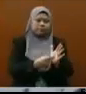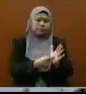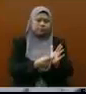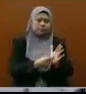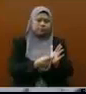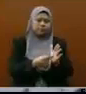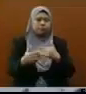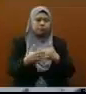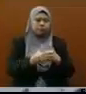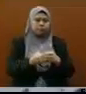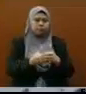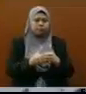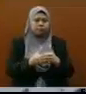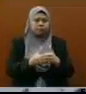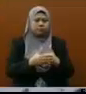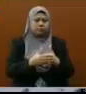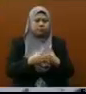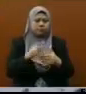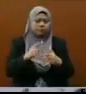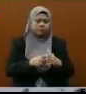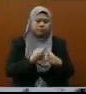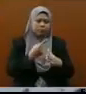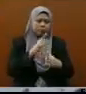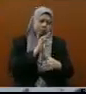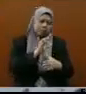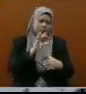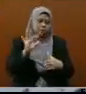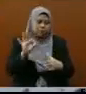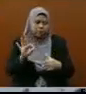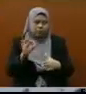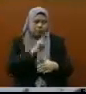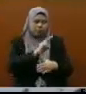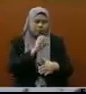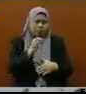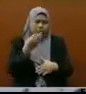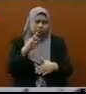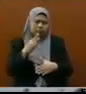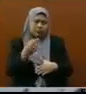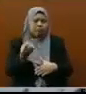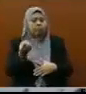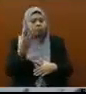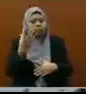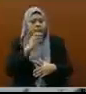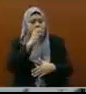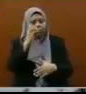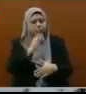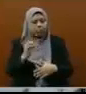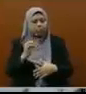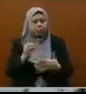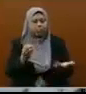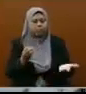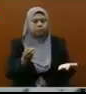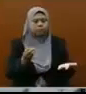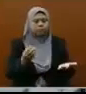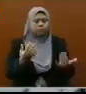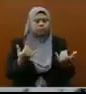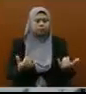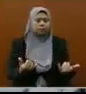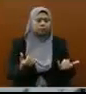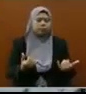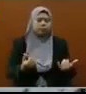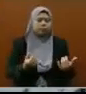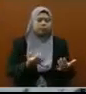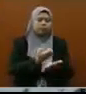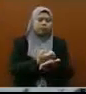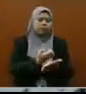ini, setakat Ogos ataupun September 2019, berapa peratus sebenarnya kedudukan ekonomi